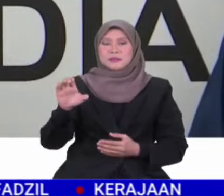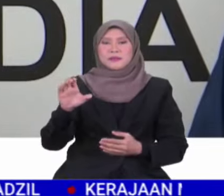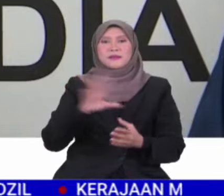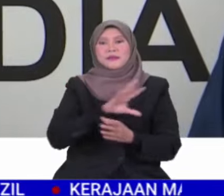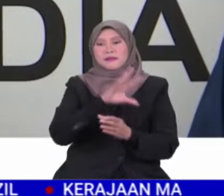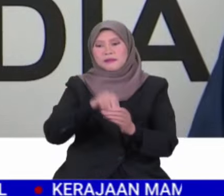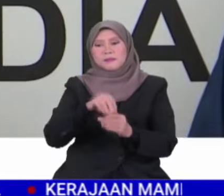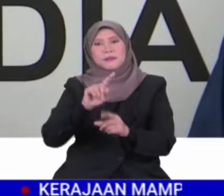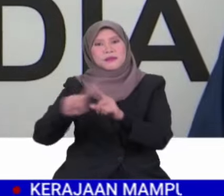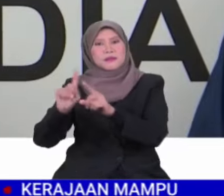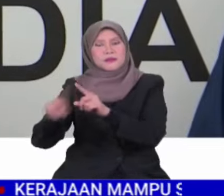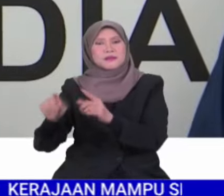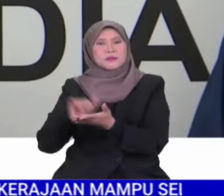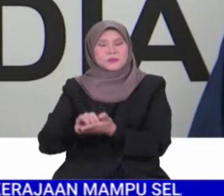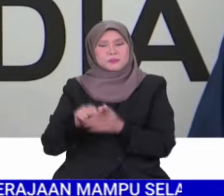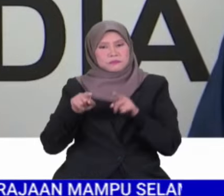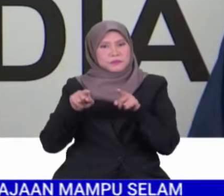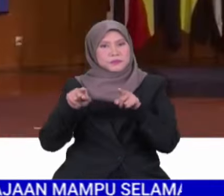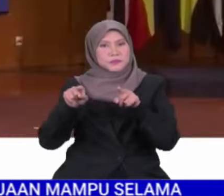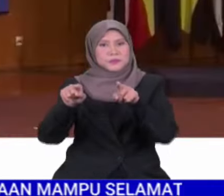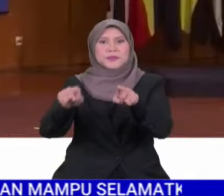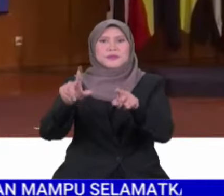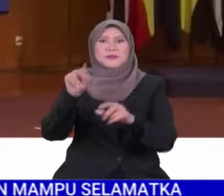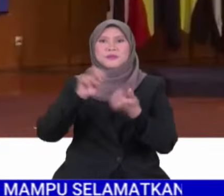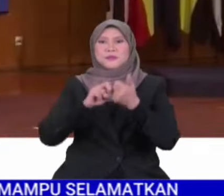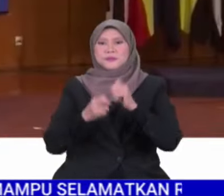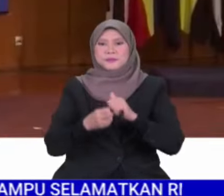dan lain-lain itu yang saya fikir seiringlah. Tak ada masalah.